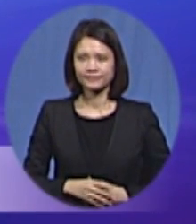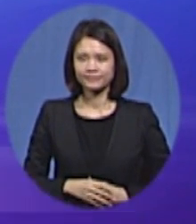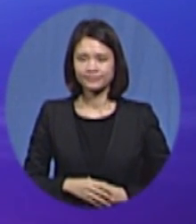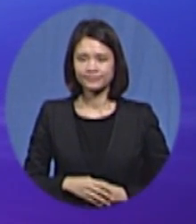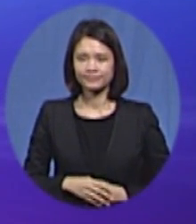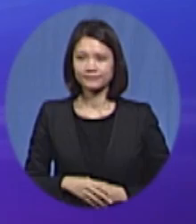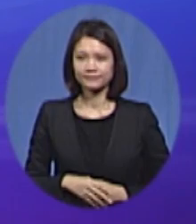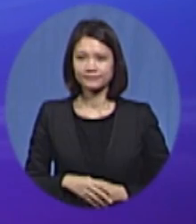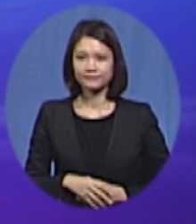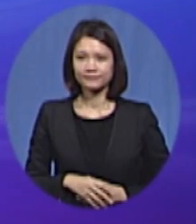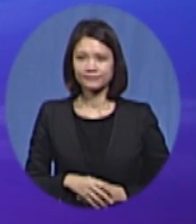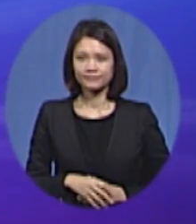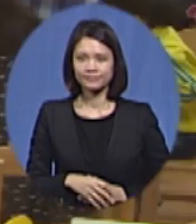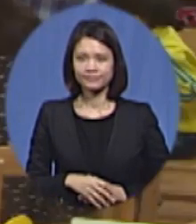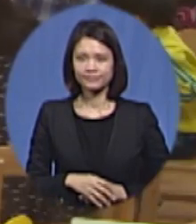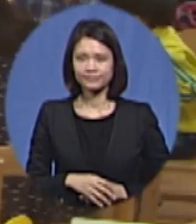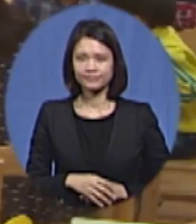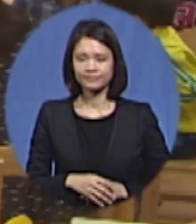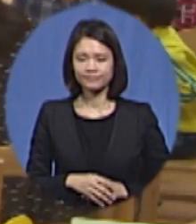기자입니다.